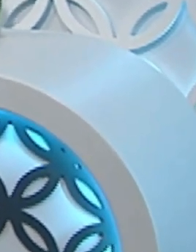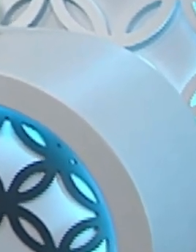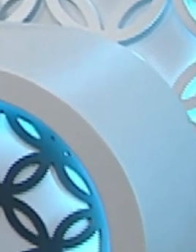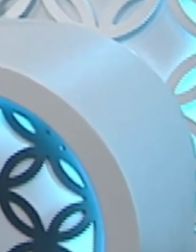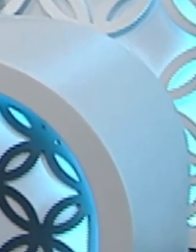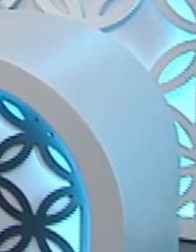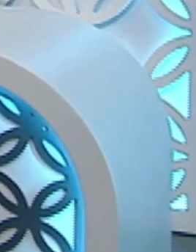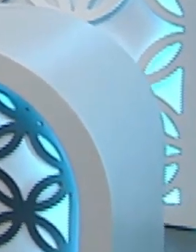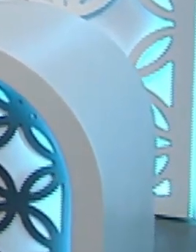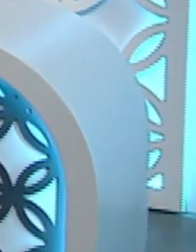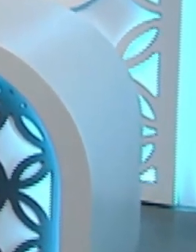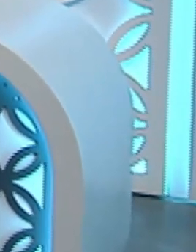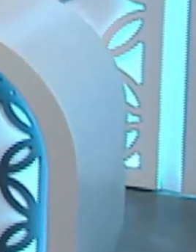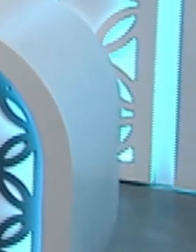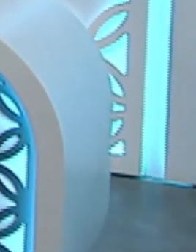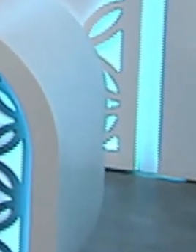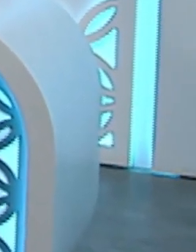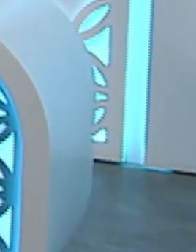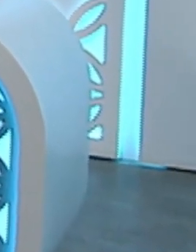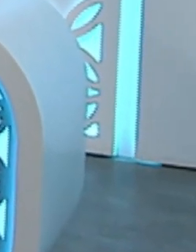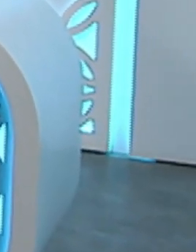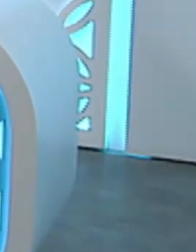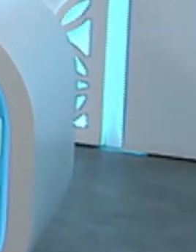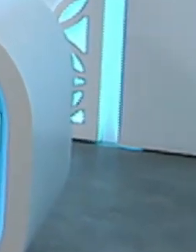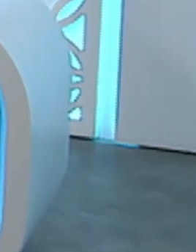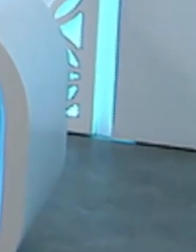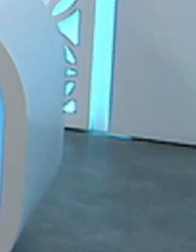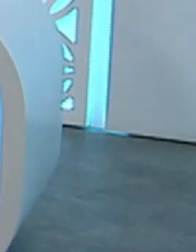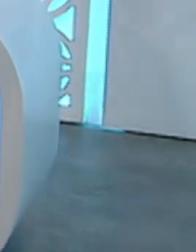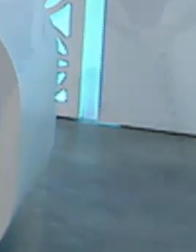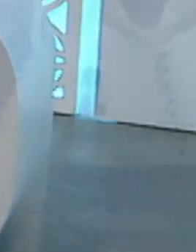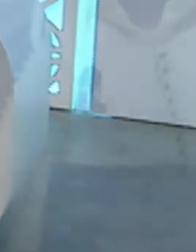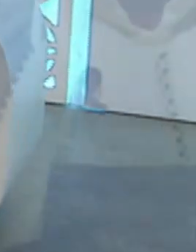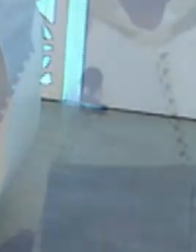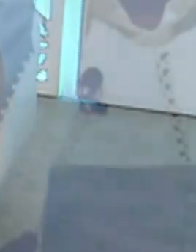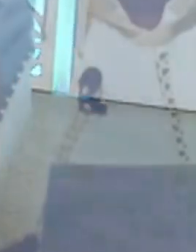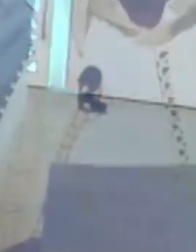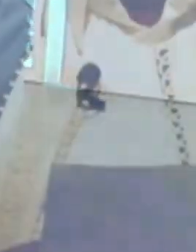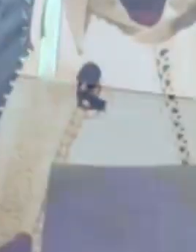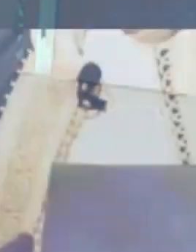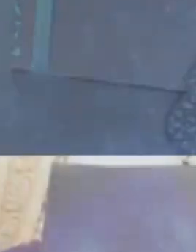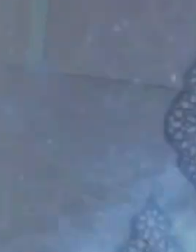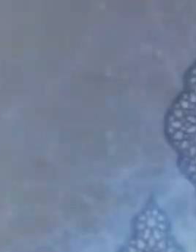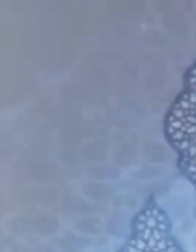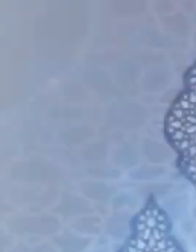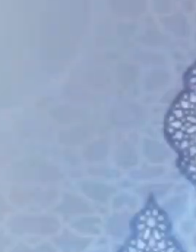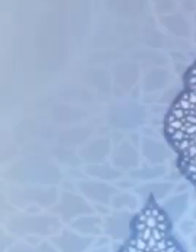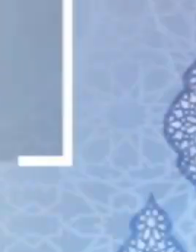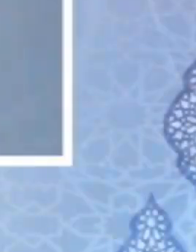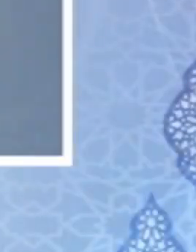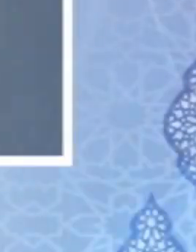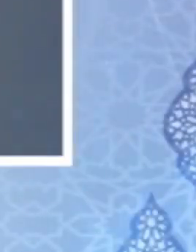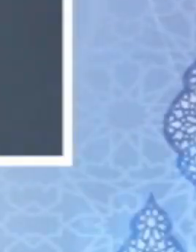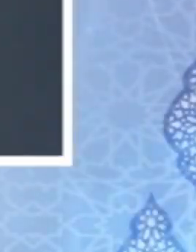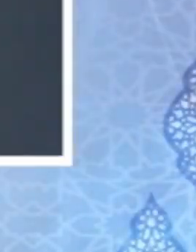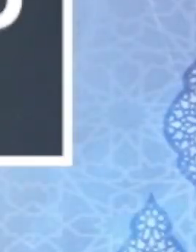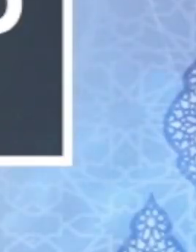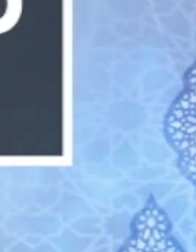نورهم ونأخذ من ضياهم إخاء إن أمر الناس